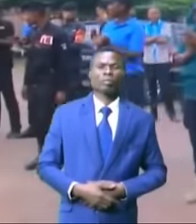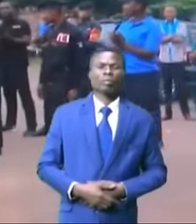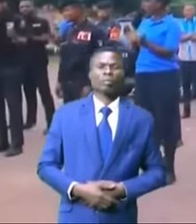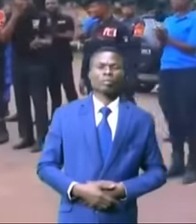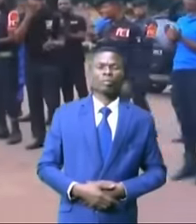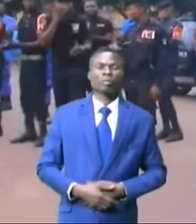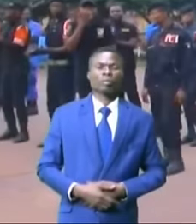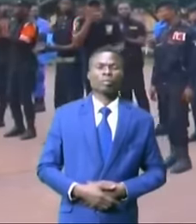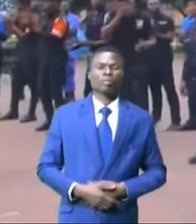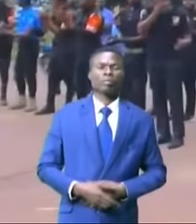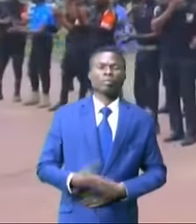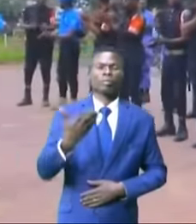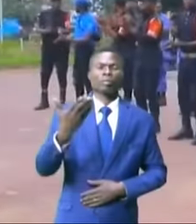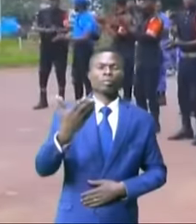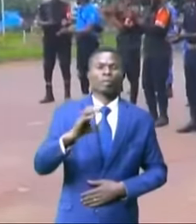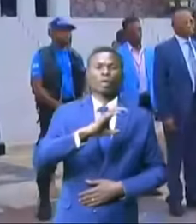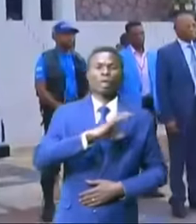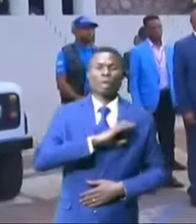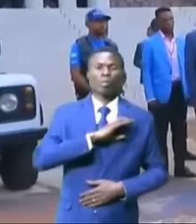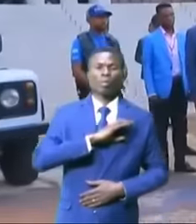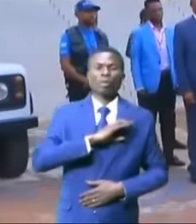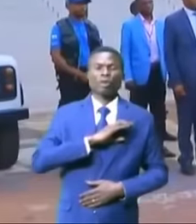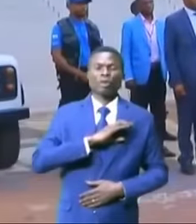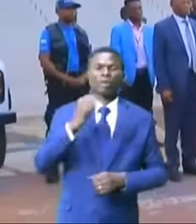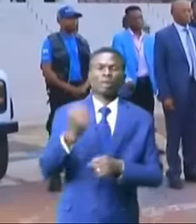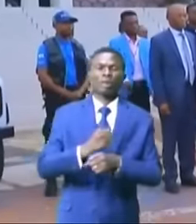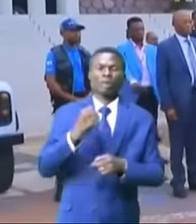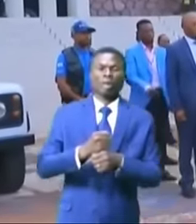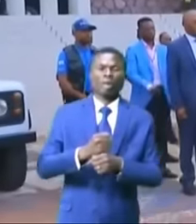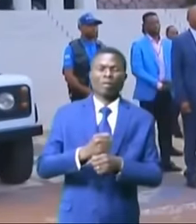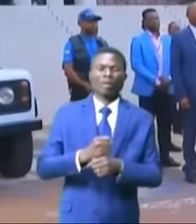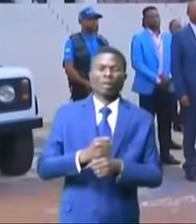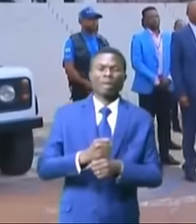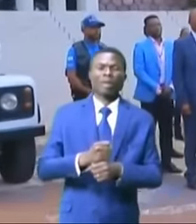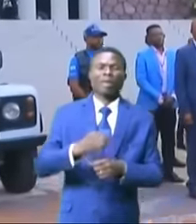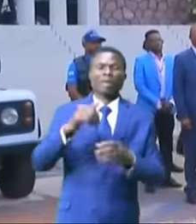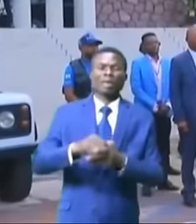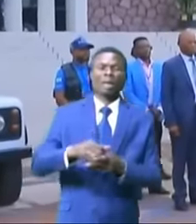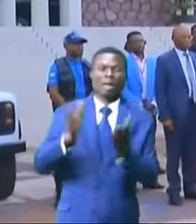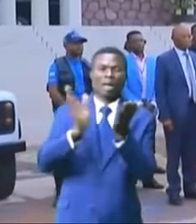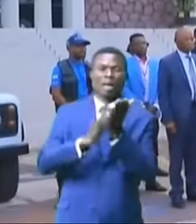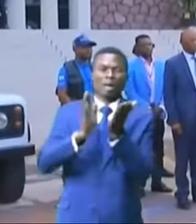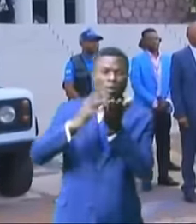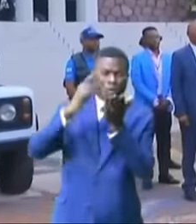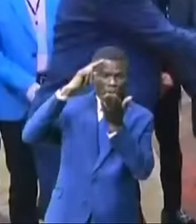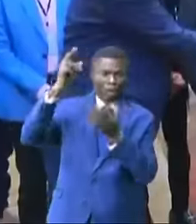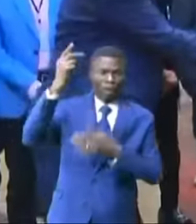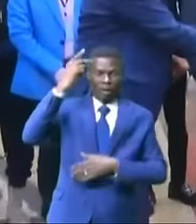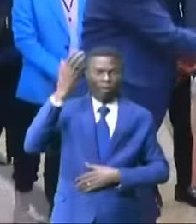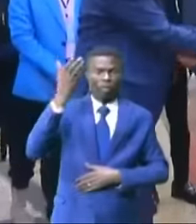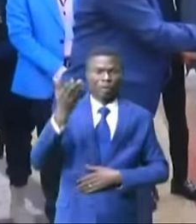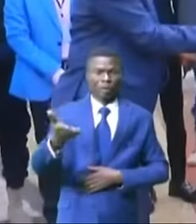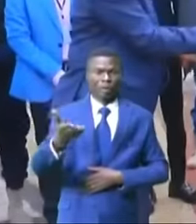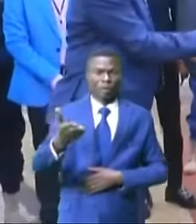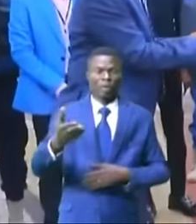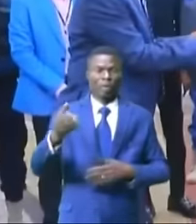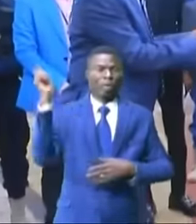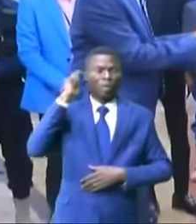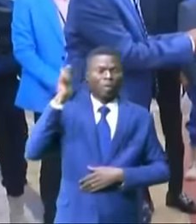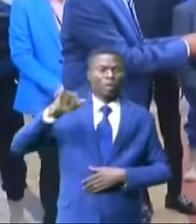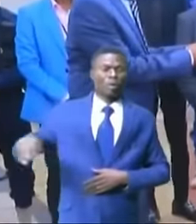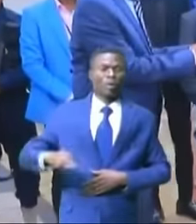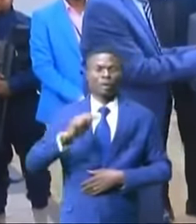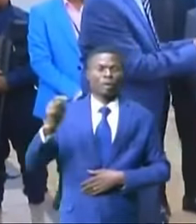Le site de la colline inspirée est large, mais doit être sécurisé. Le recteur de l'université de Kinshasa, le professeur